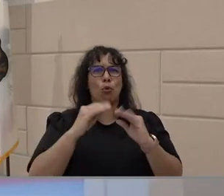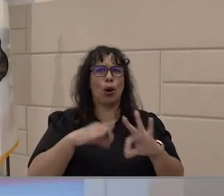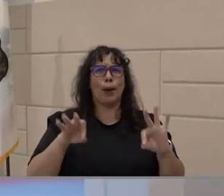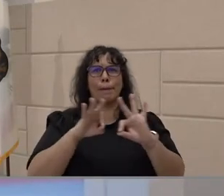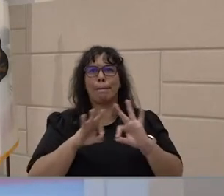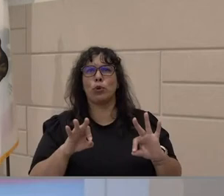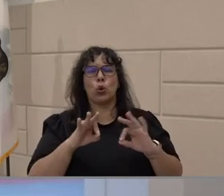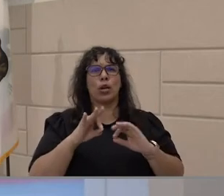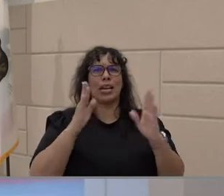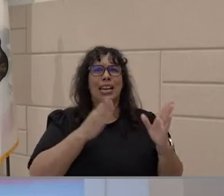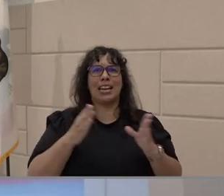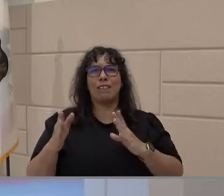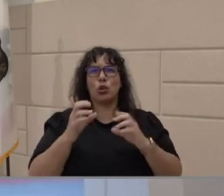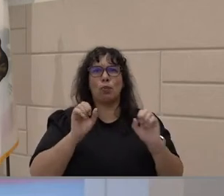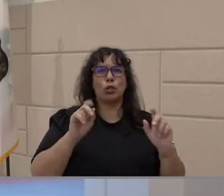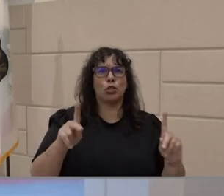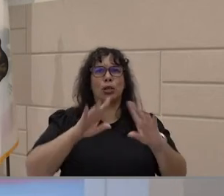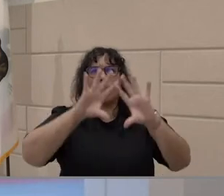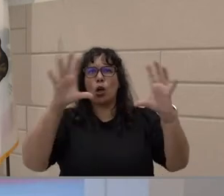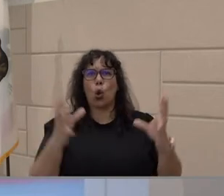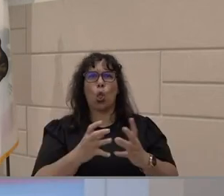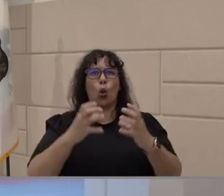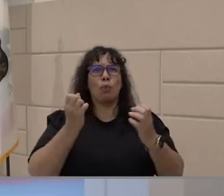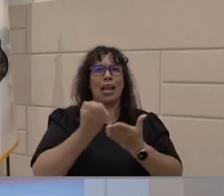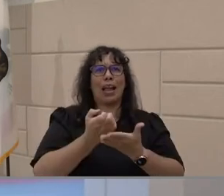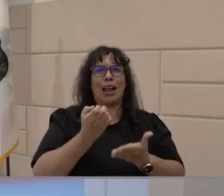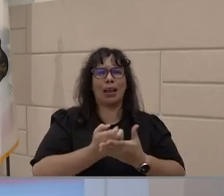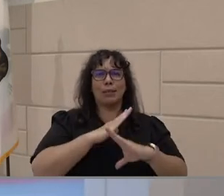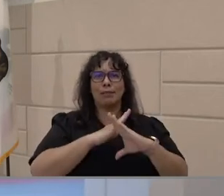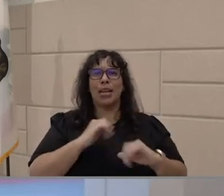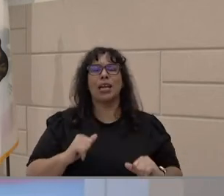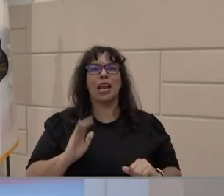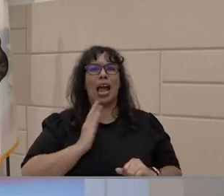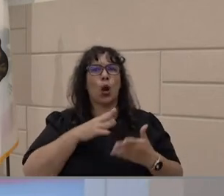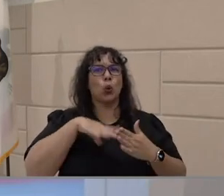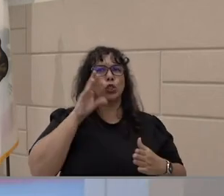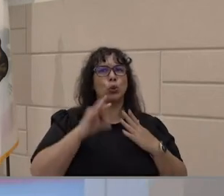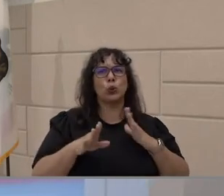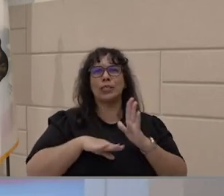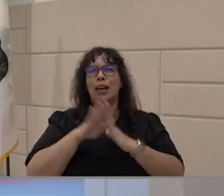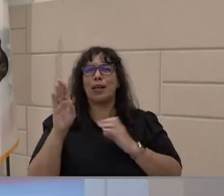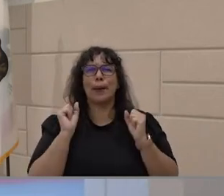តវាគឺជាសេចក្តីសំខាន់តទៅនឹង